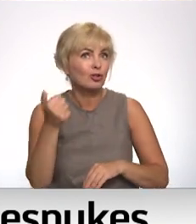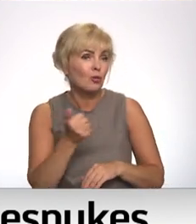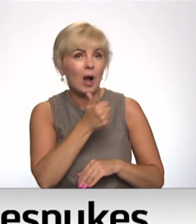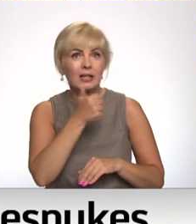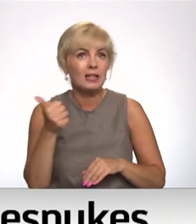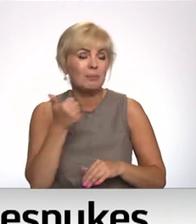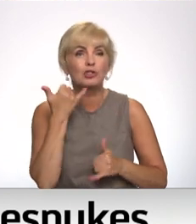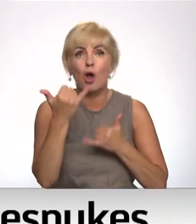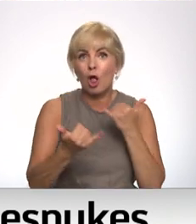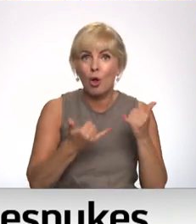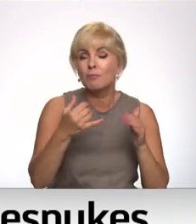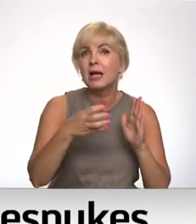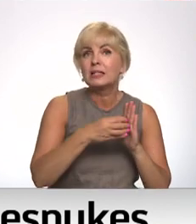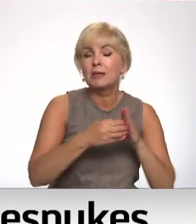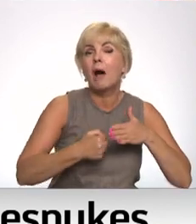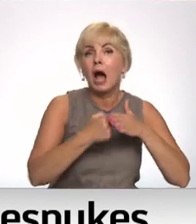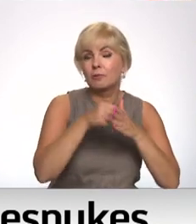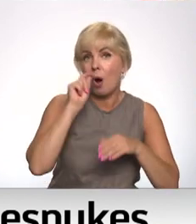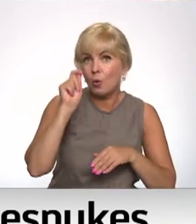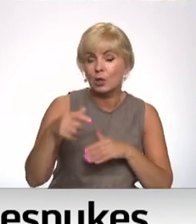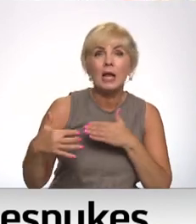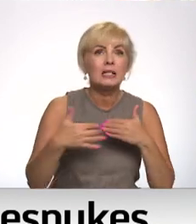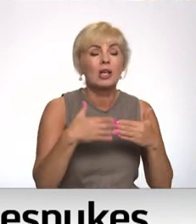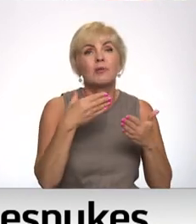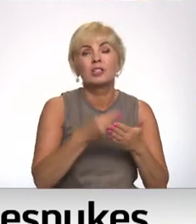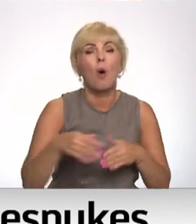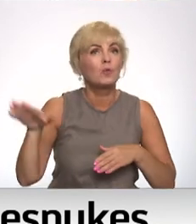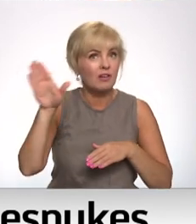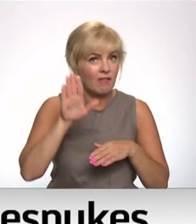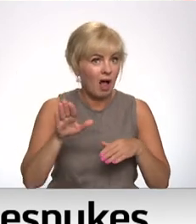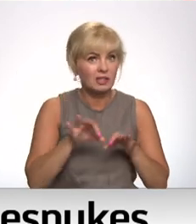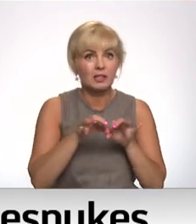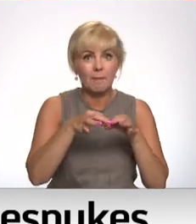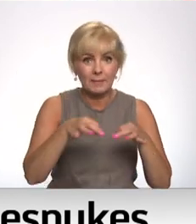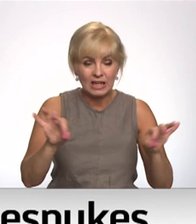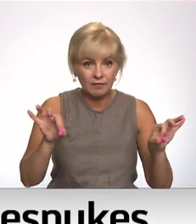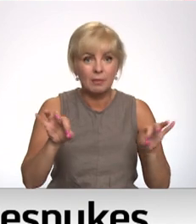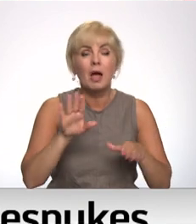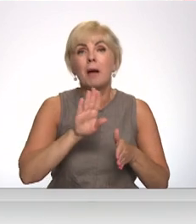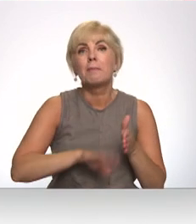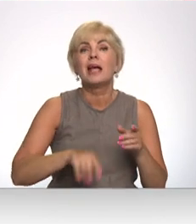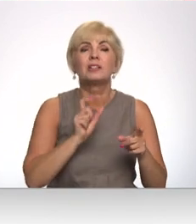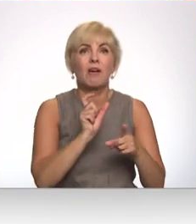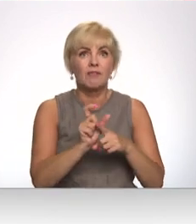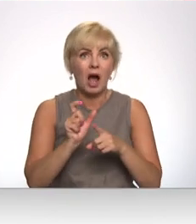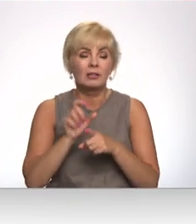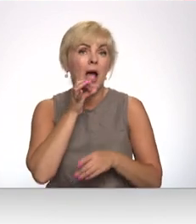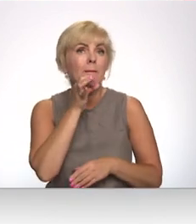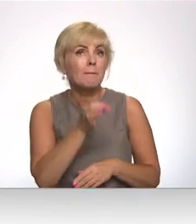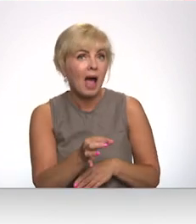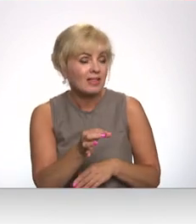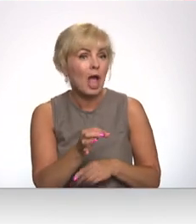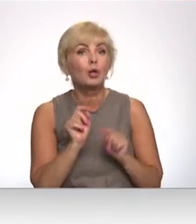īpaši lolots, simboliski atbalstot Ukrainu cīņā par savas valsts brīvību. Tas ir tā kā bez vārdiem. Pateikt to,